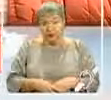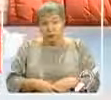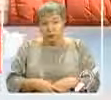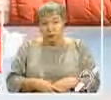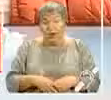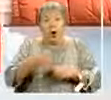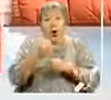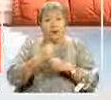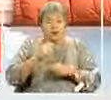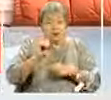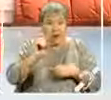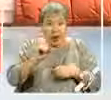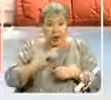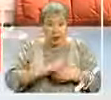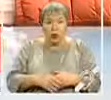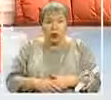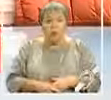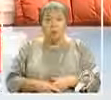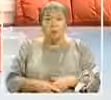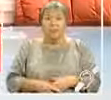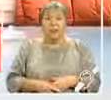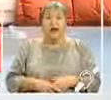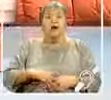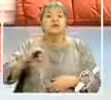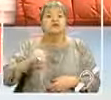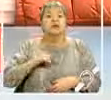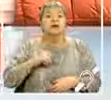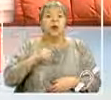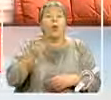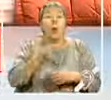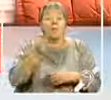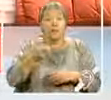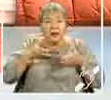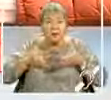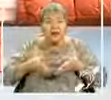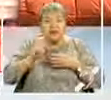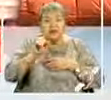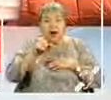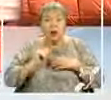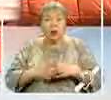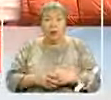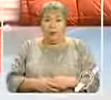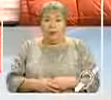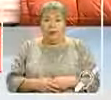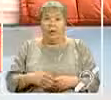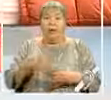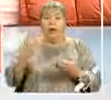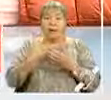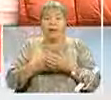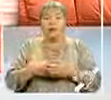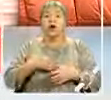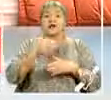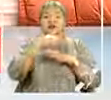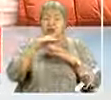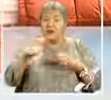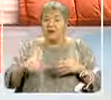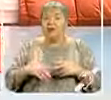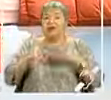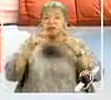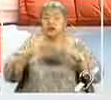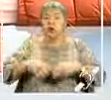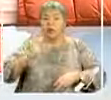Observăm că se află și structurile de pompieri la fața locului pentru a localiza